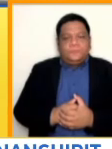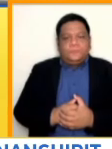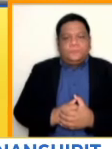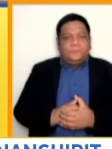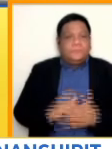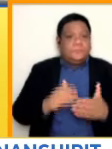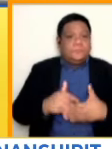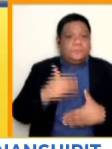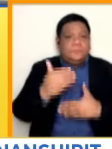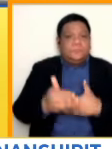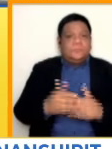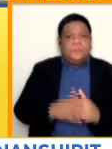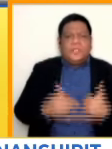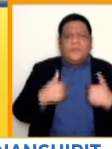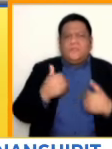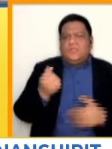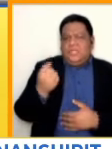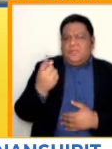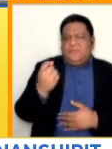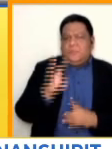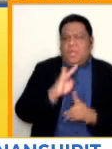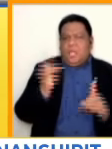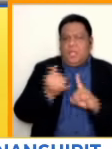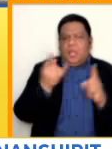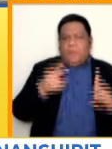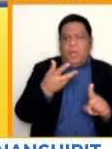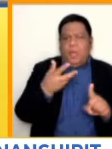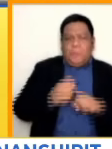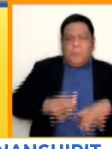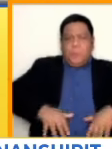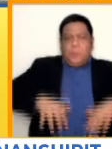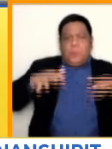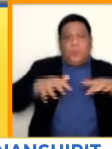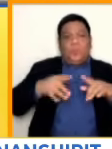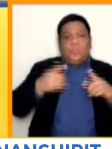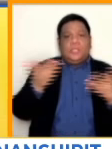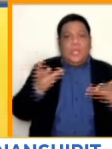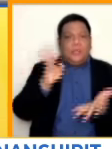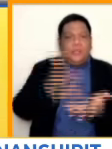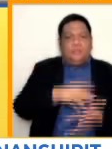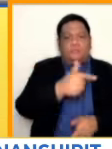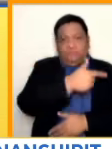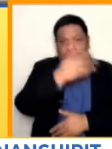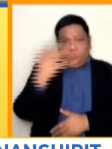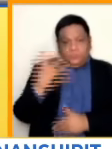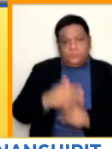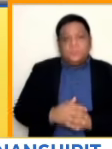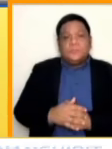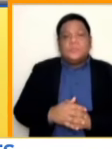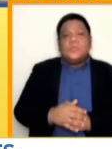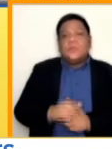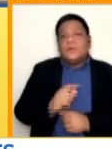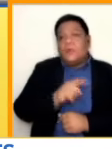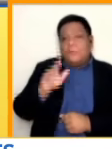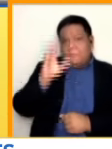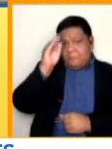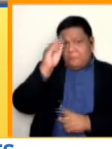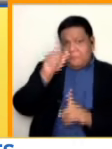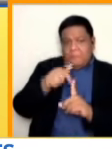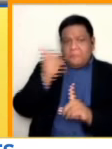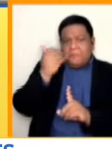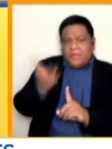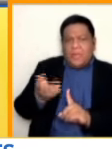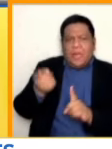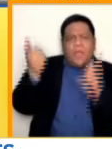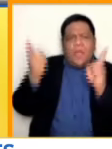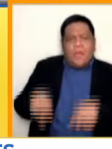labing isang barangay ang binaha dahil sa masamang panahon sa General Santos City. Nasawi naman ang isang lalaki matapos tangayin ng rumaragas ang ilog